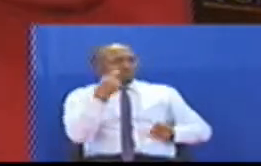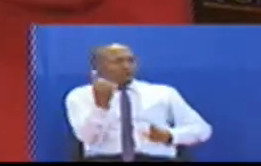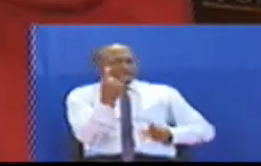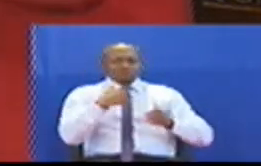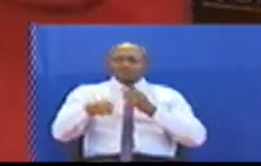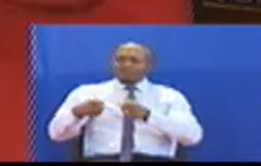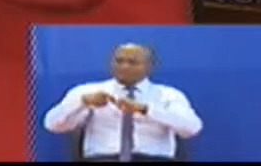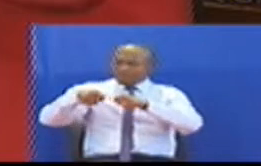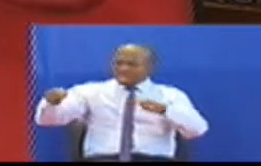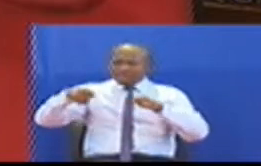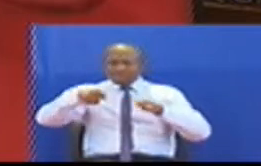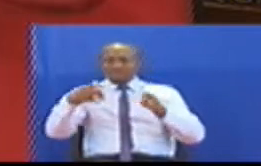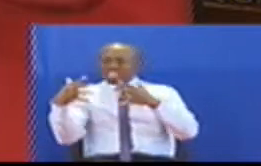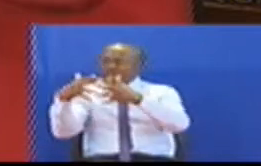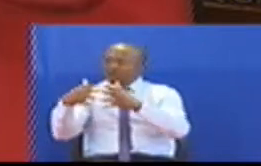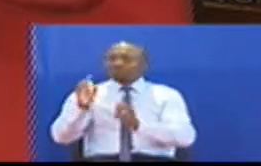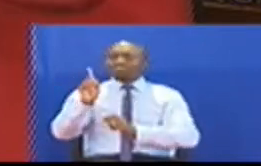nyavu, nyavu zimeonekana ni halali.